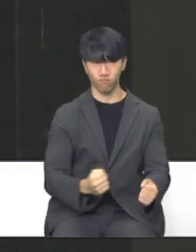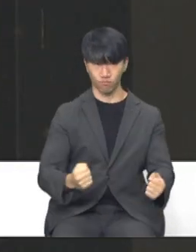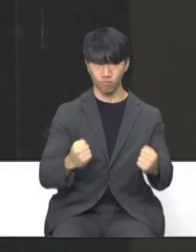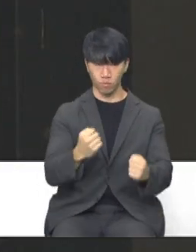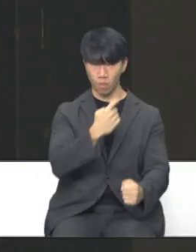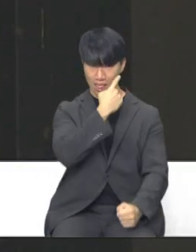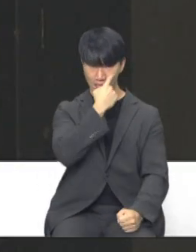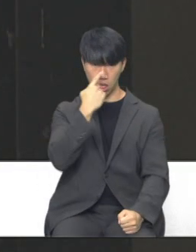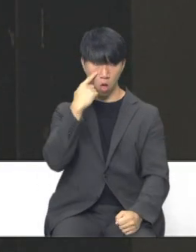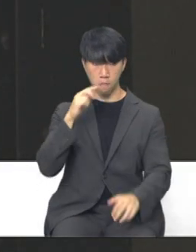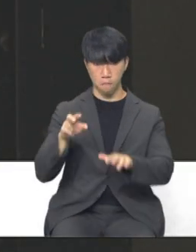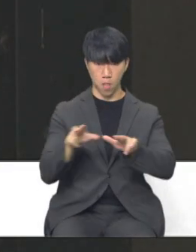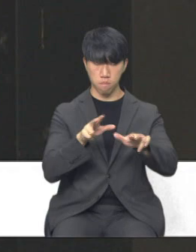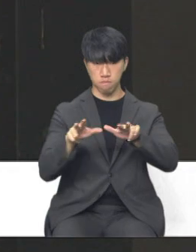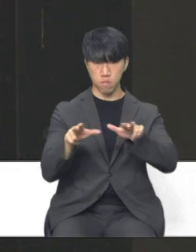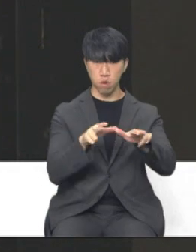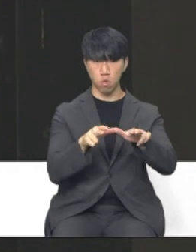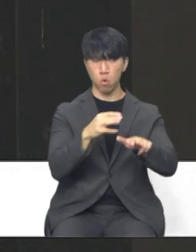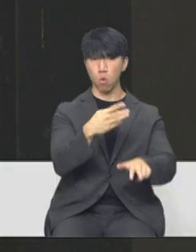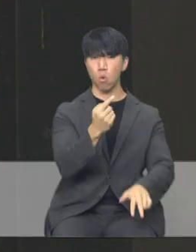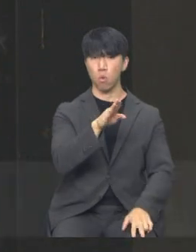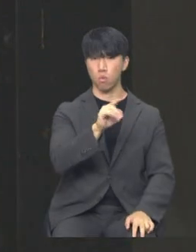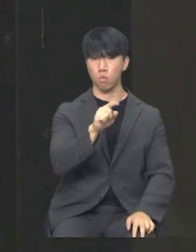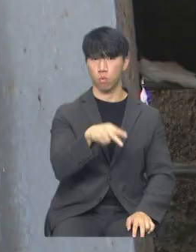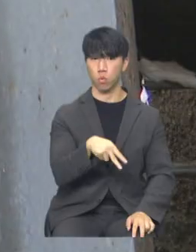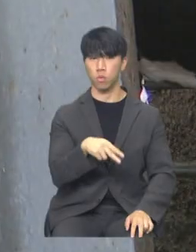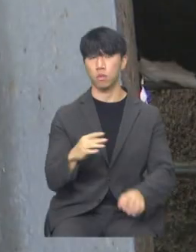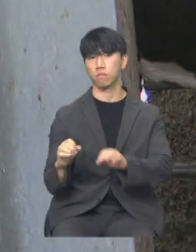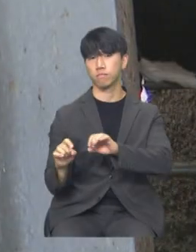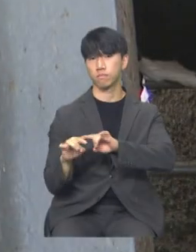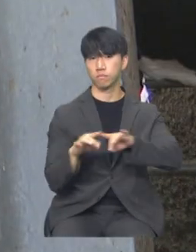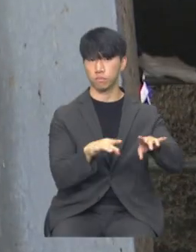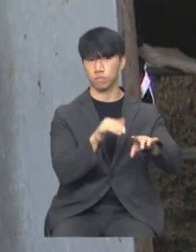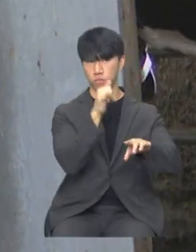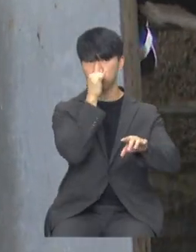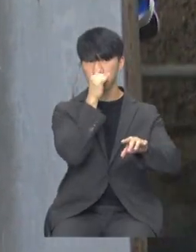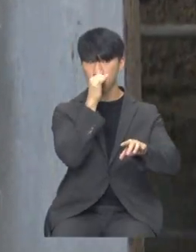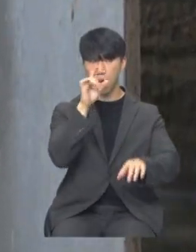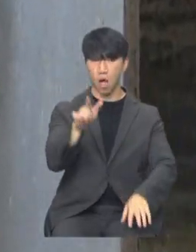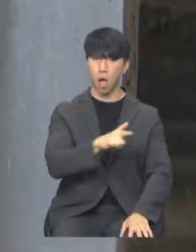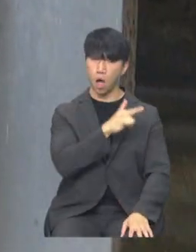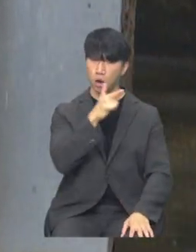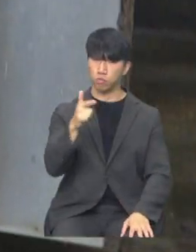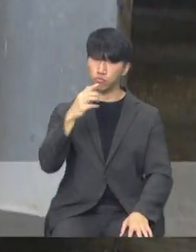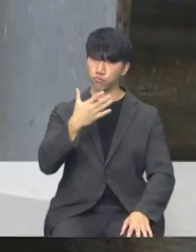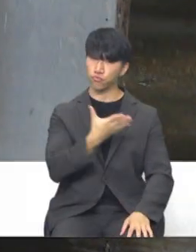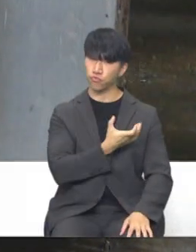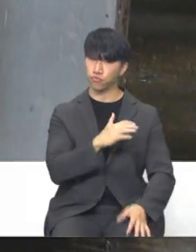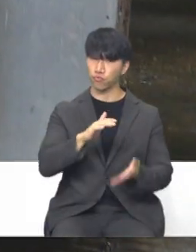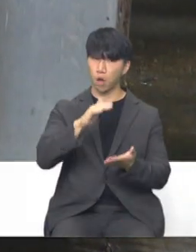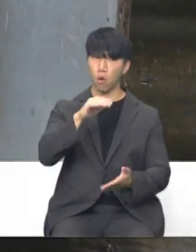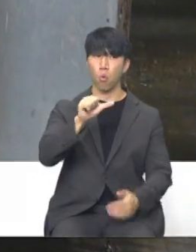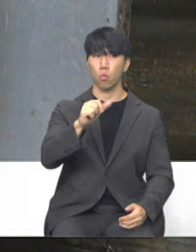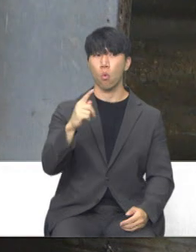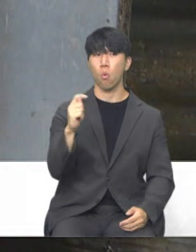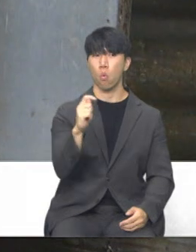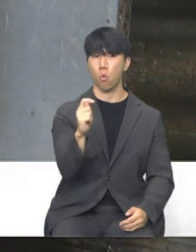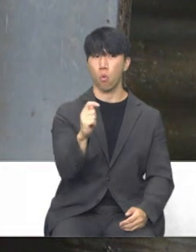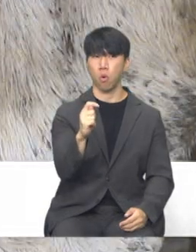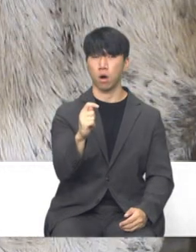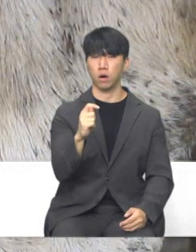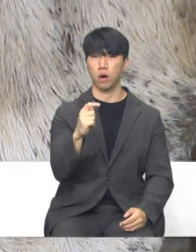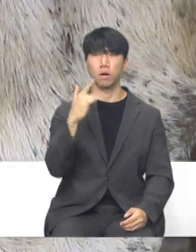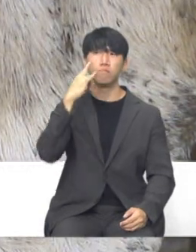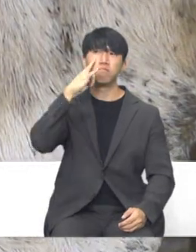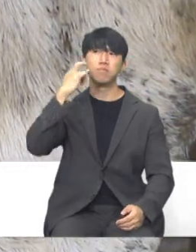체크해 실시간으로 로봇에 전송합니다. 이곳에서 하루에 생산되는 우유만 5톤가량. 가업을